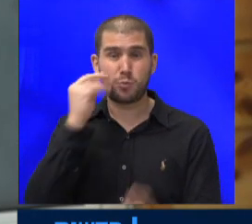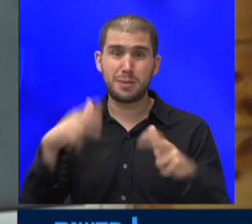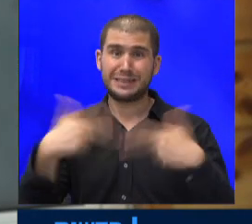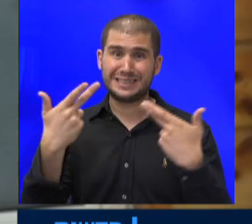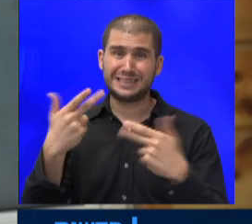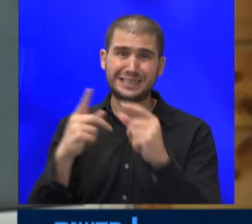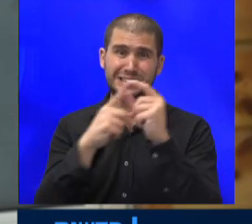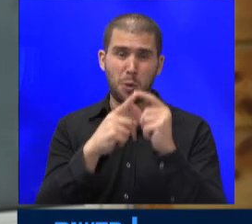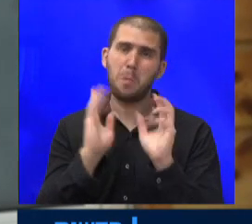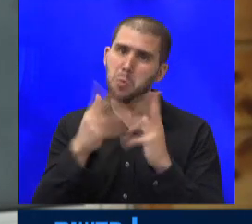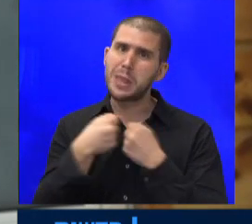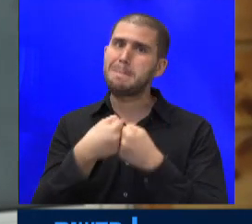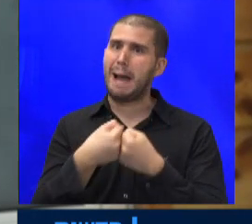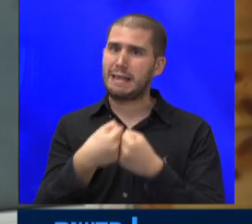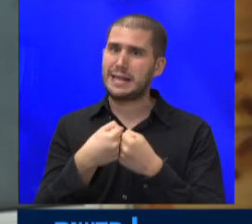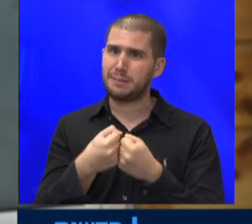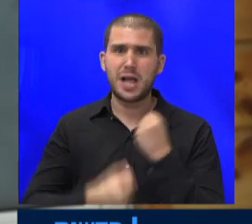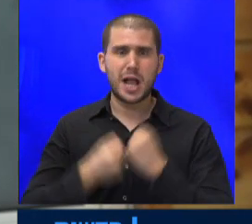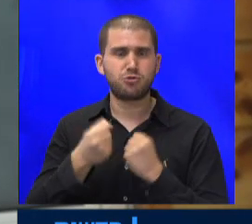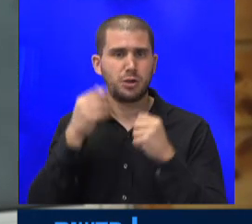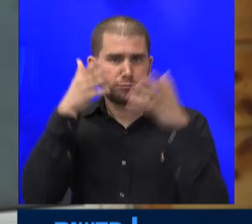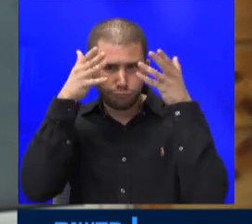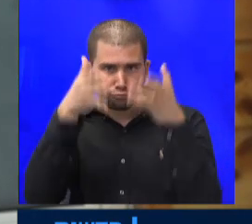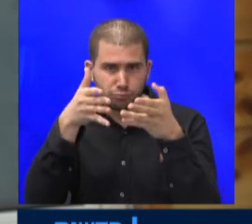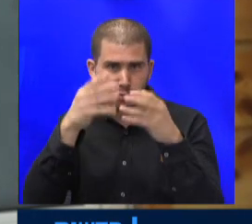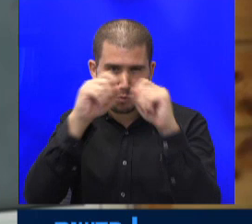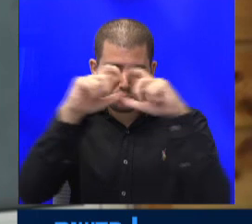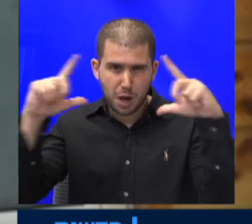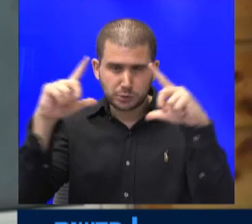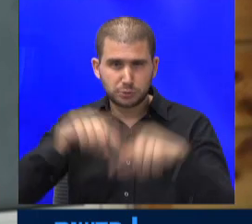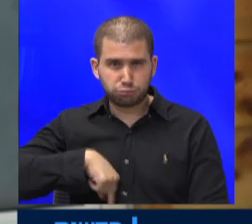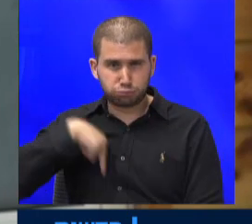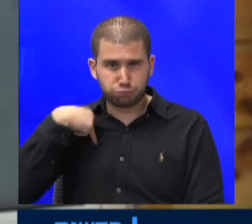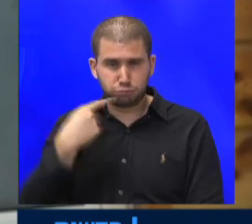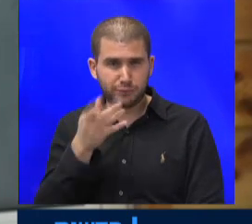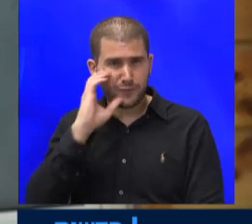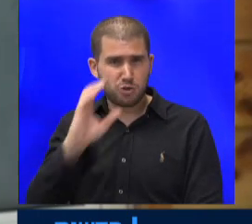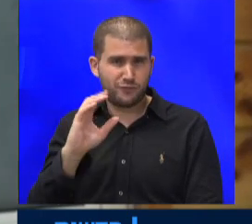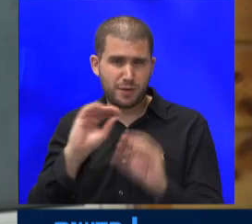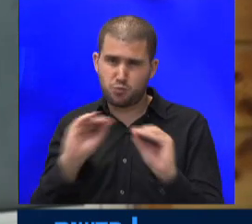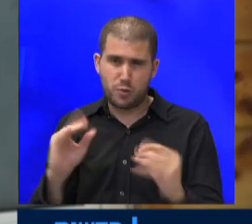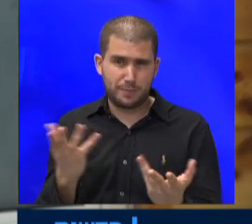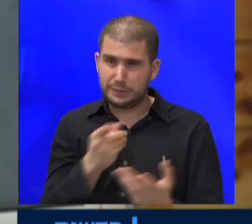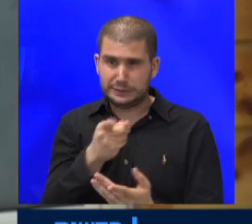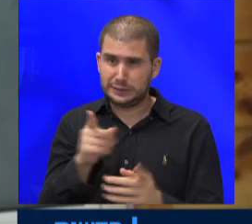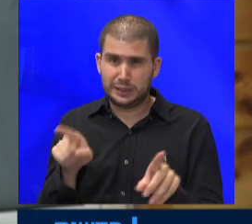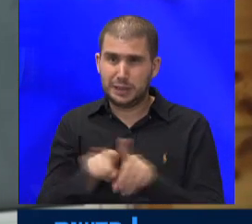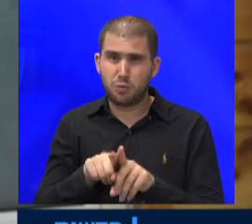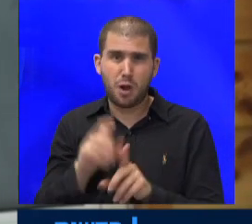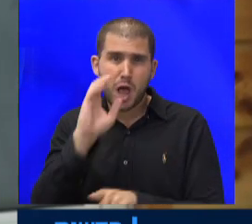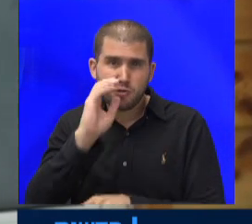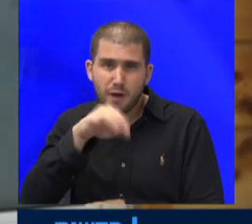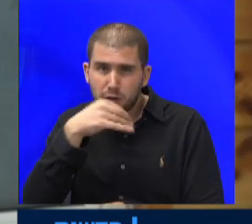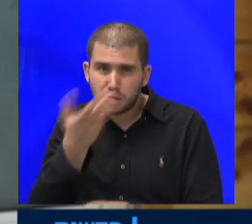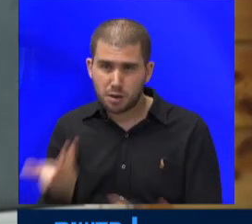מאתגרים. קשה לשבת מול המסך כל כך הרבה שעות ולהקשיב למורים. זה באמת כמו להקשיב להרצאה,